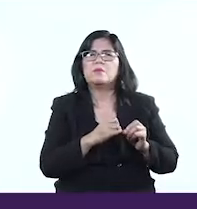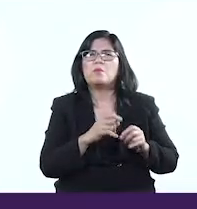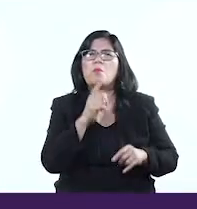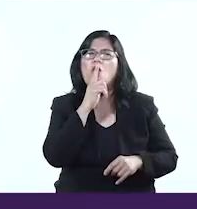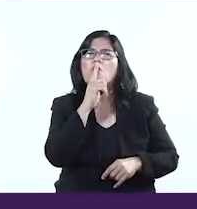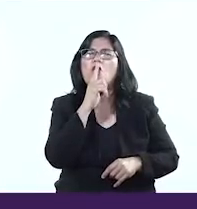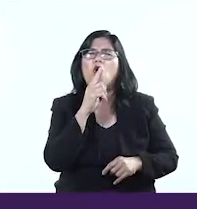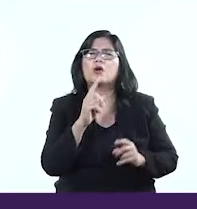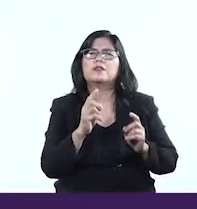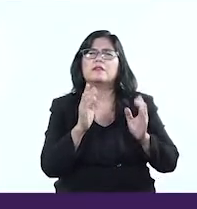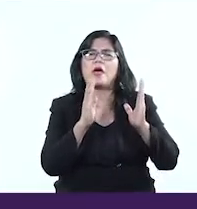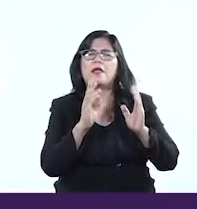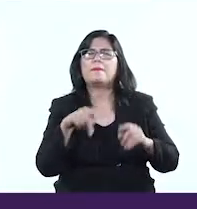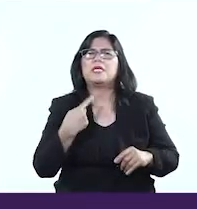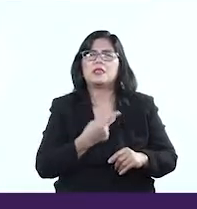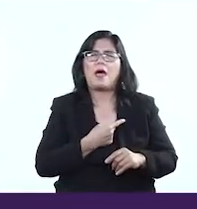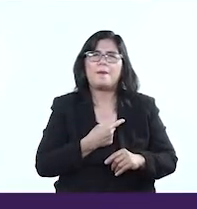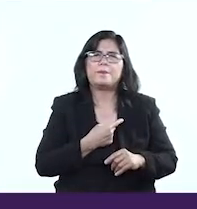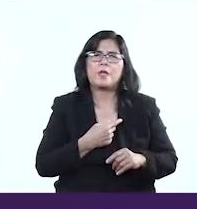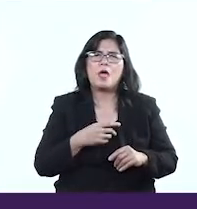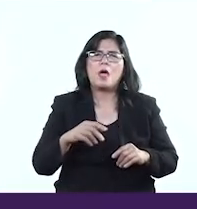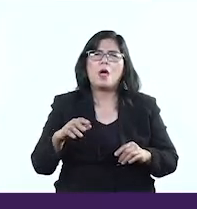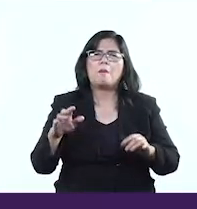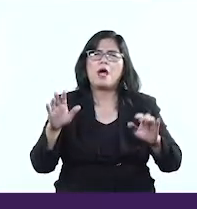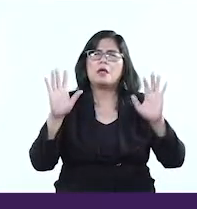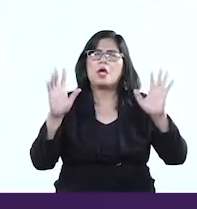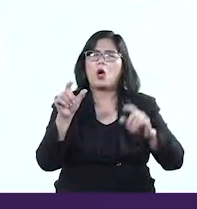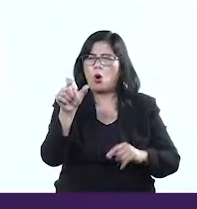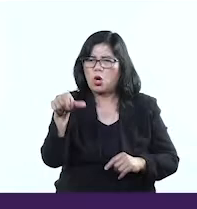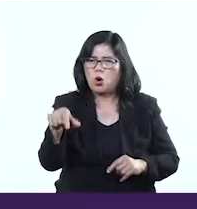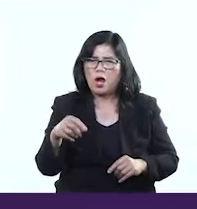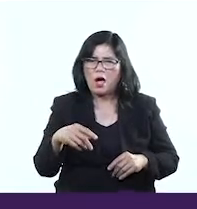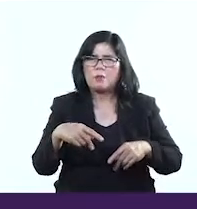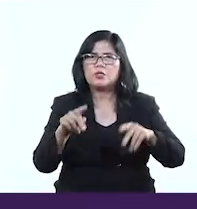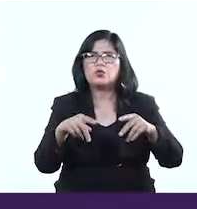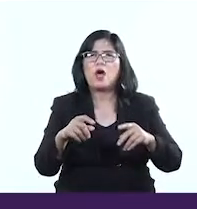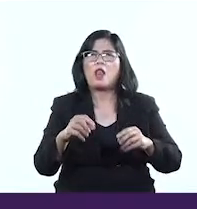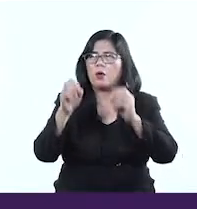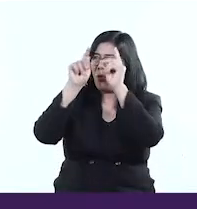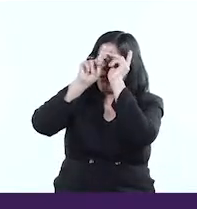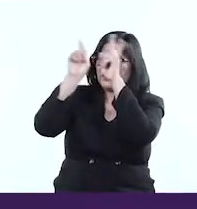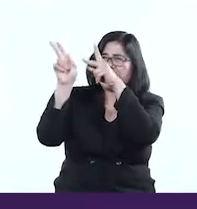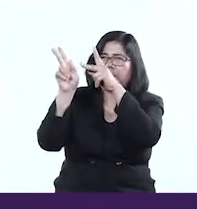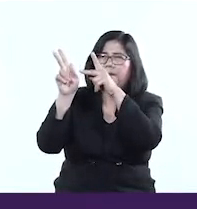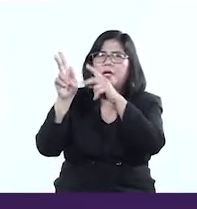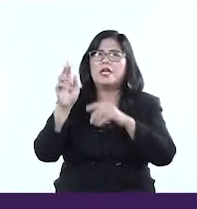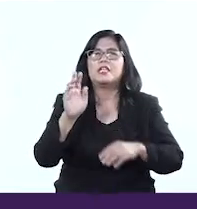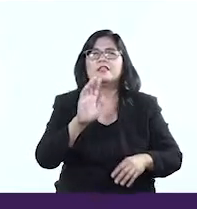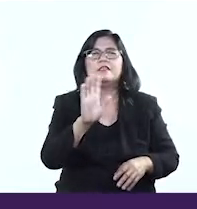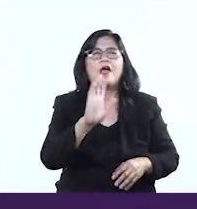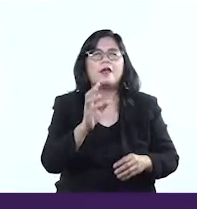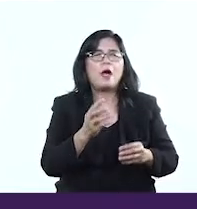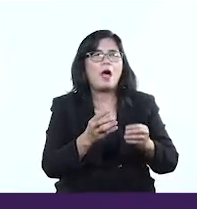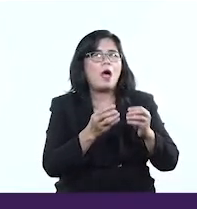Hai banyak orang Hai atau menjual konsep Hai tidak ada asap